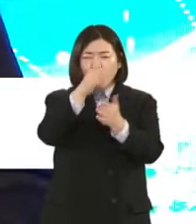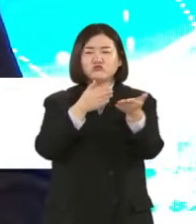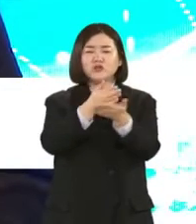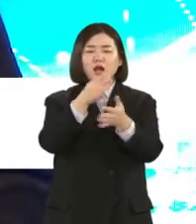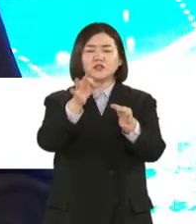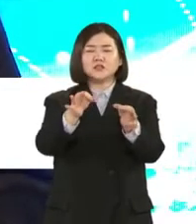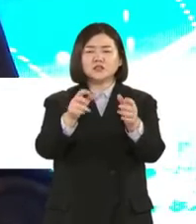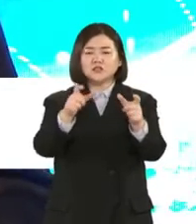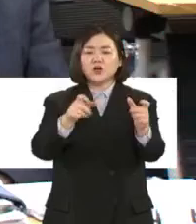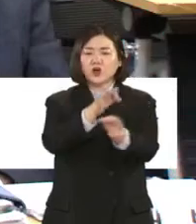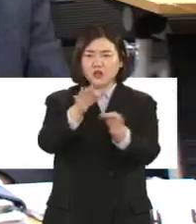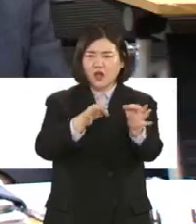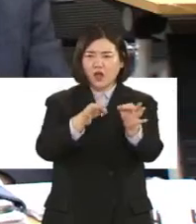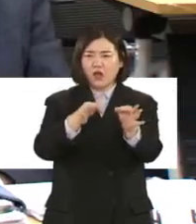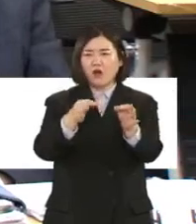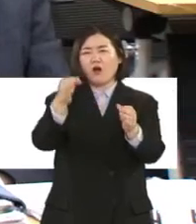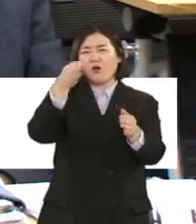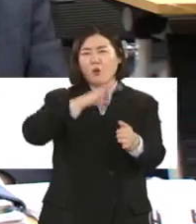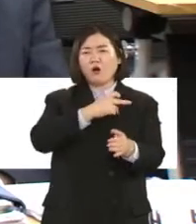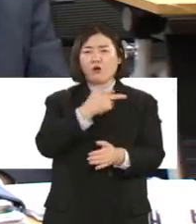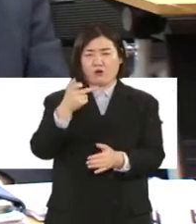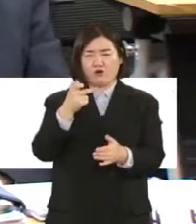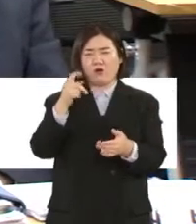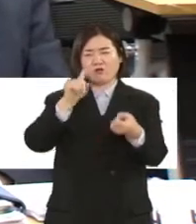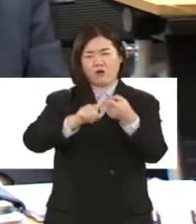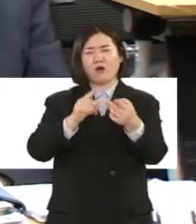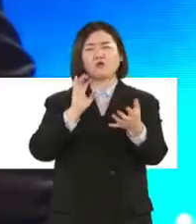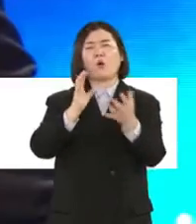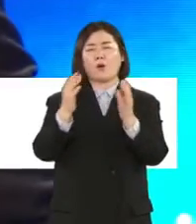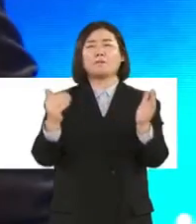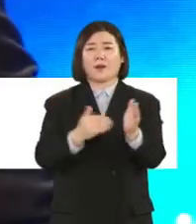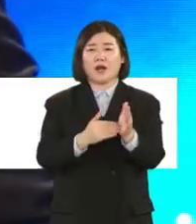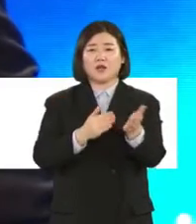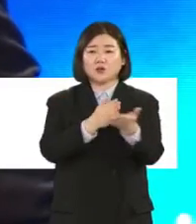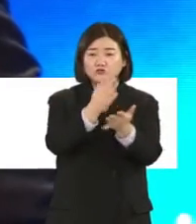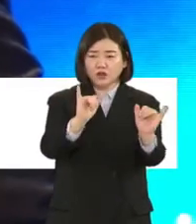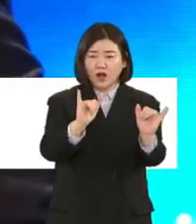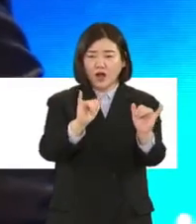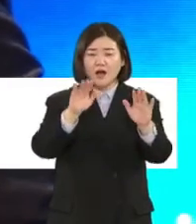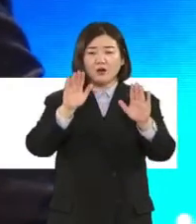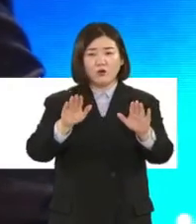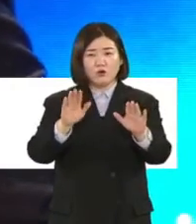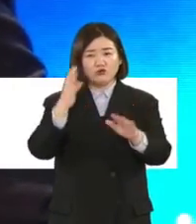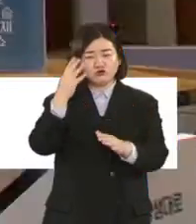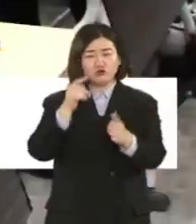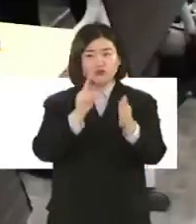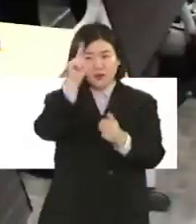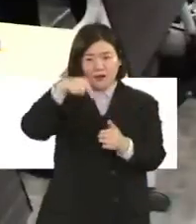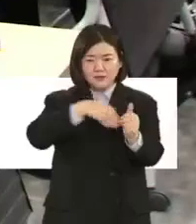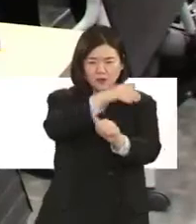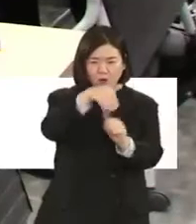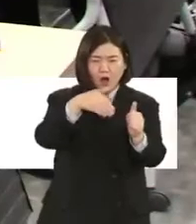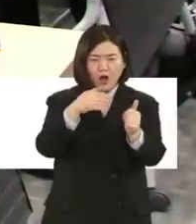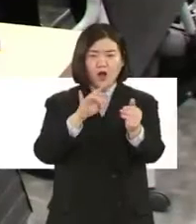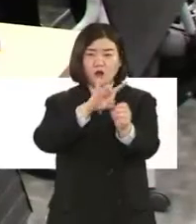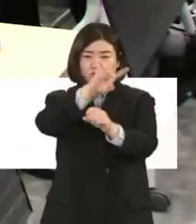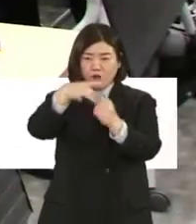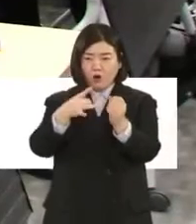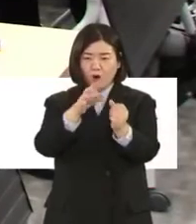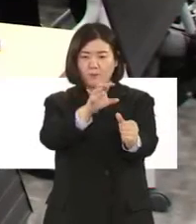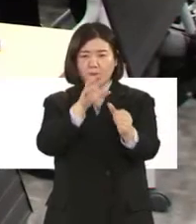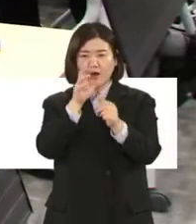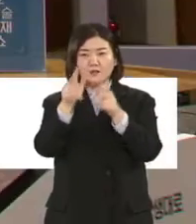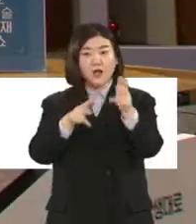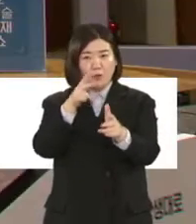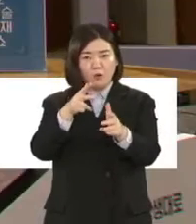지역경제 발전에 미치는 영향 등을 심도 있게 논의했습니다 전문가들은 현대의 우주개발 흐름과 위성을 활용한